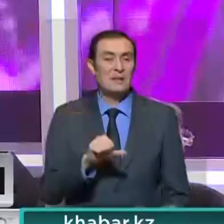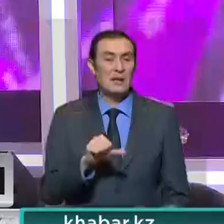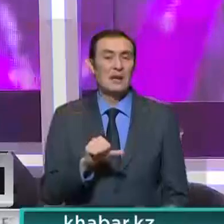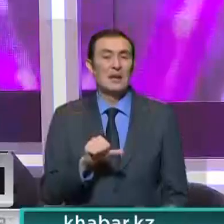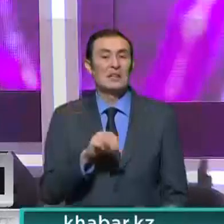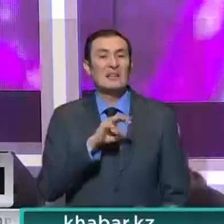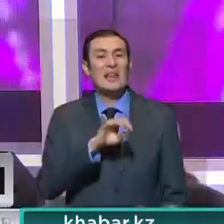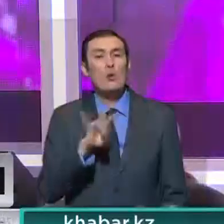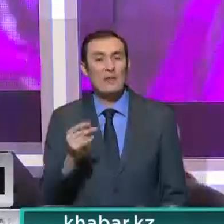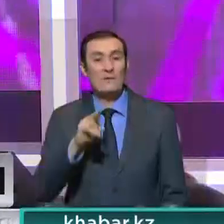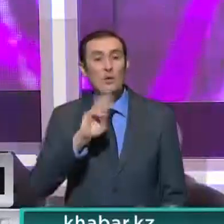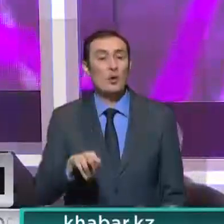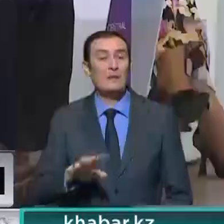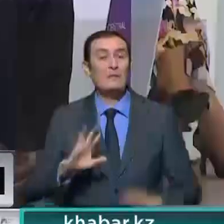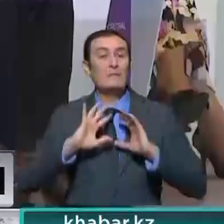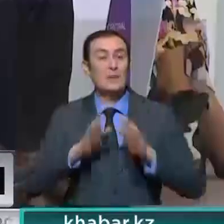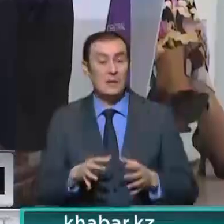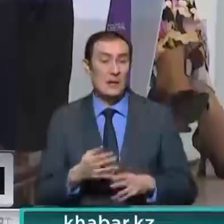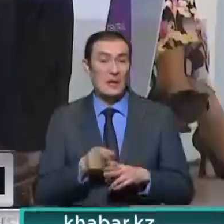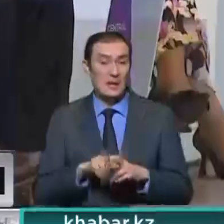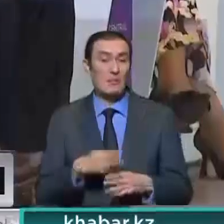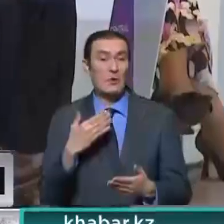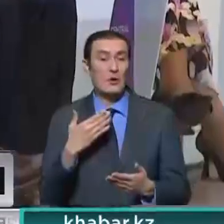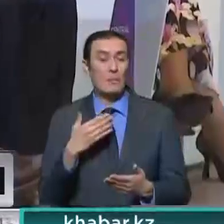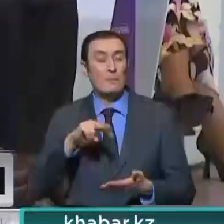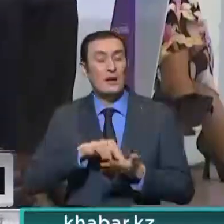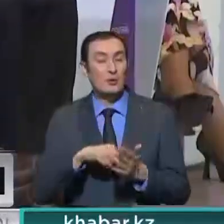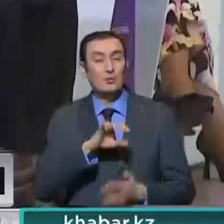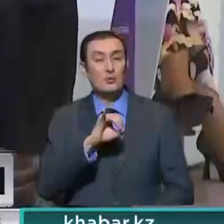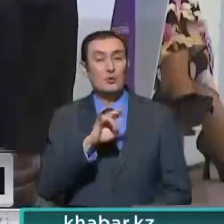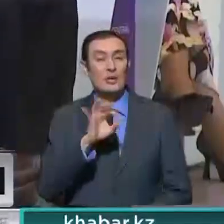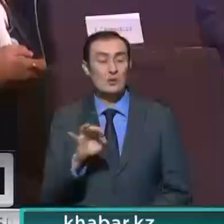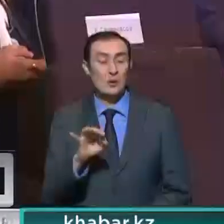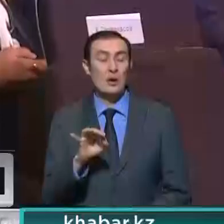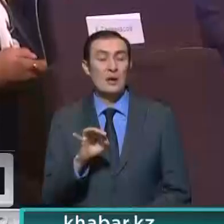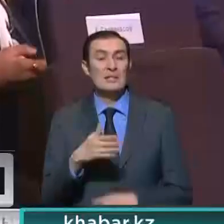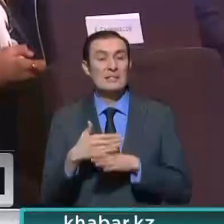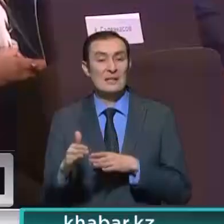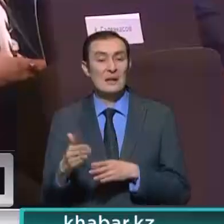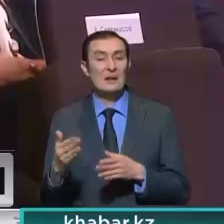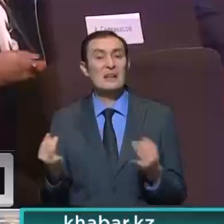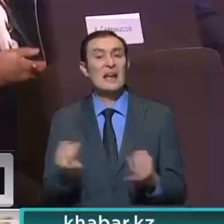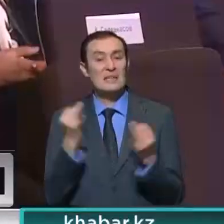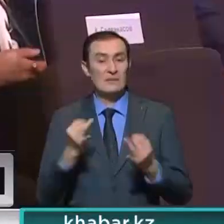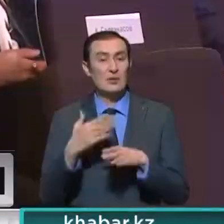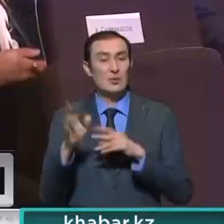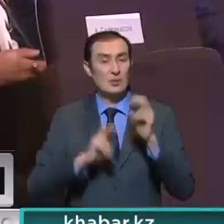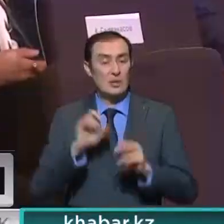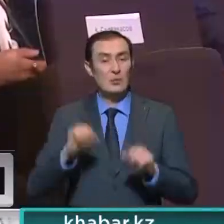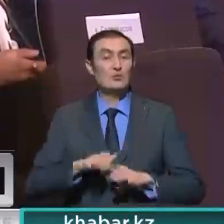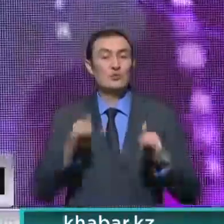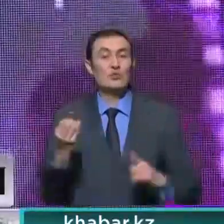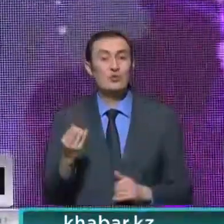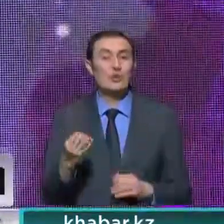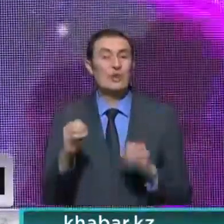более двух триллионов долларов по прогнозам ЮНЕСКО сектор креативной индустрии среднесрочной перспективе может